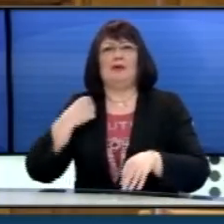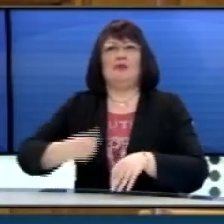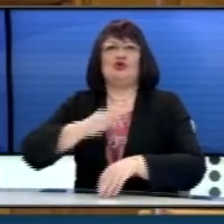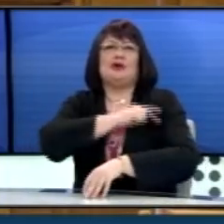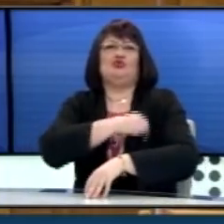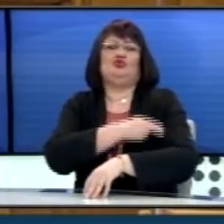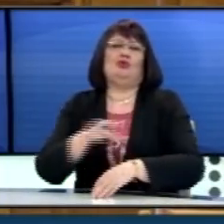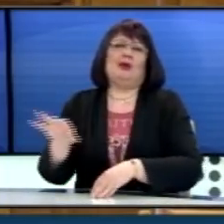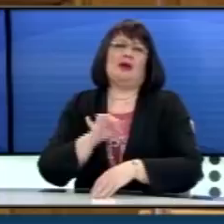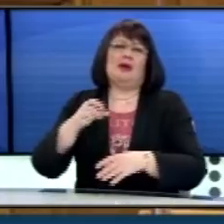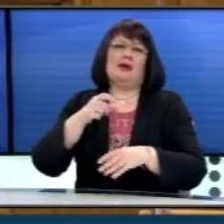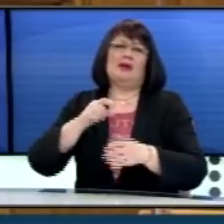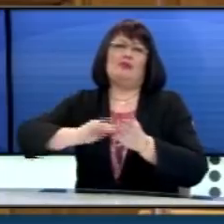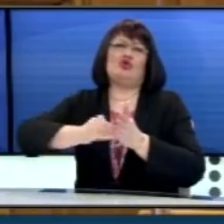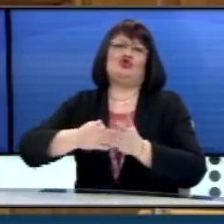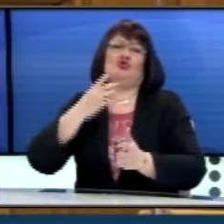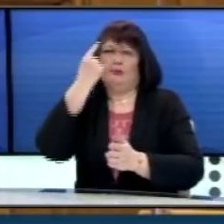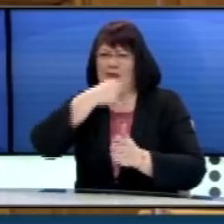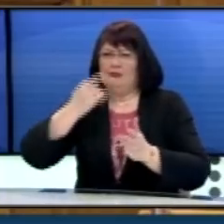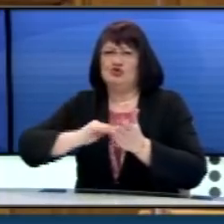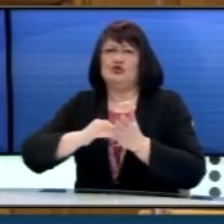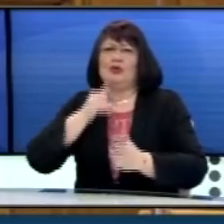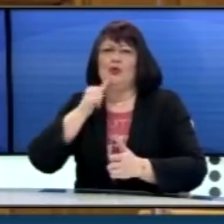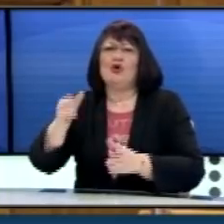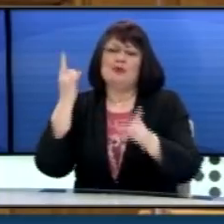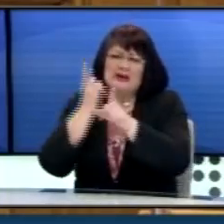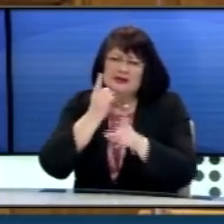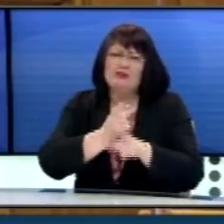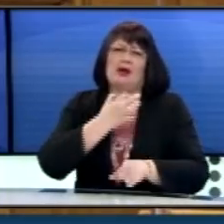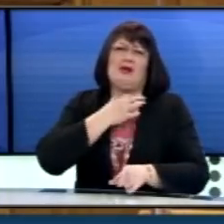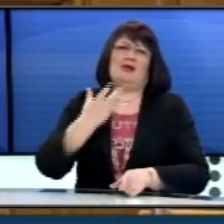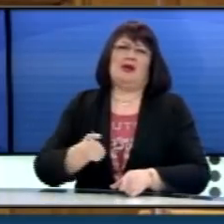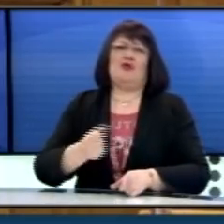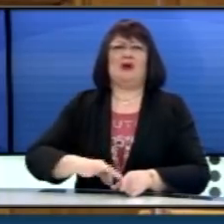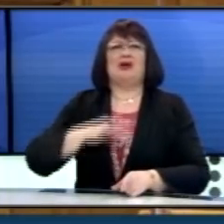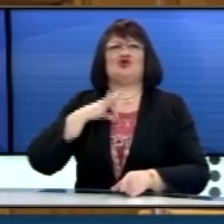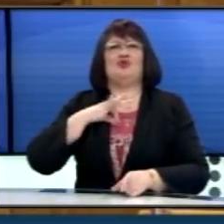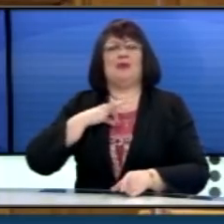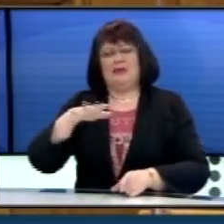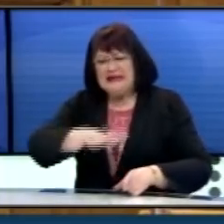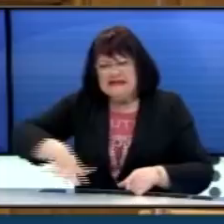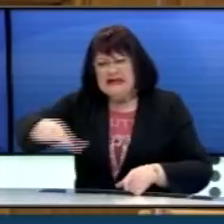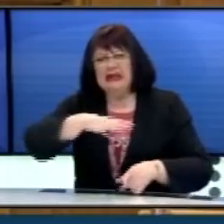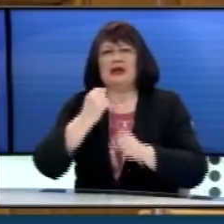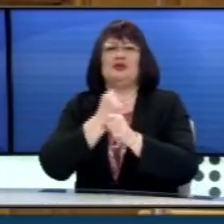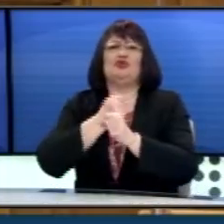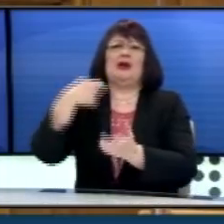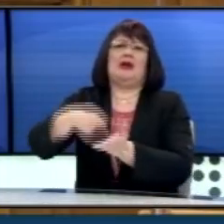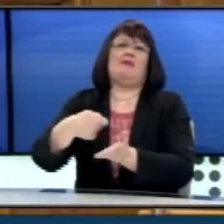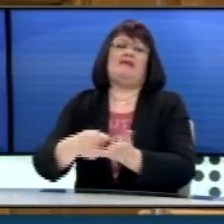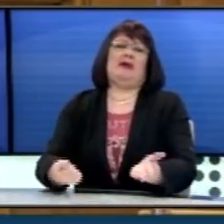δημόσια νοσοκομεία με το προσωπικό που έχουν ανάγκη, μόνιμο, εξειδικευμένο, με αξιοπρεπείς συνθήκες και